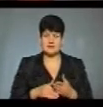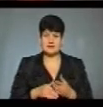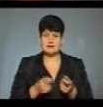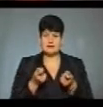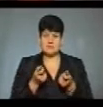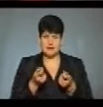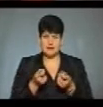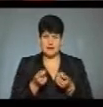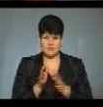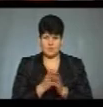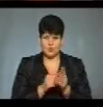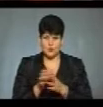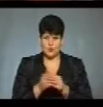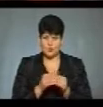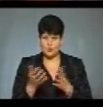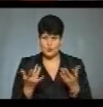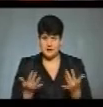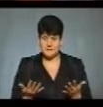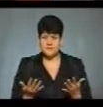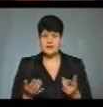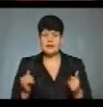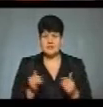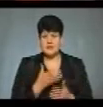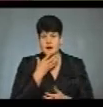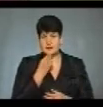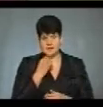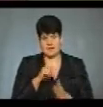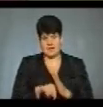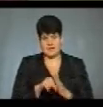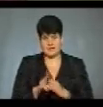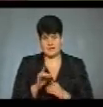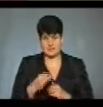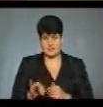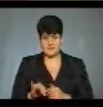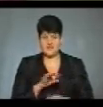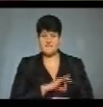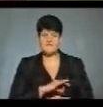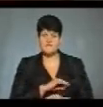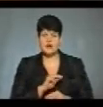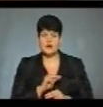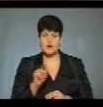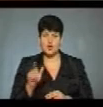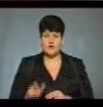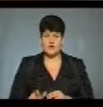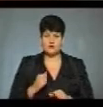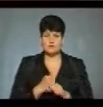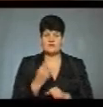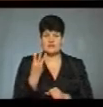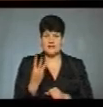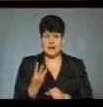моториці. От. І, звісно, гарний настрій. Вихованець Лук'ян Васильківський зробив 3